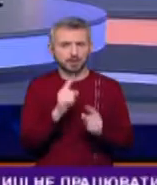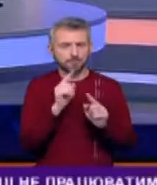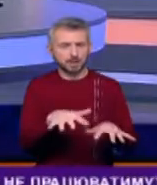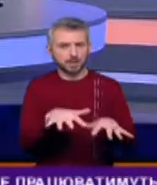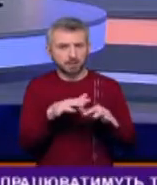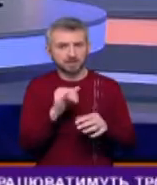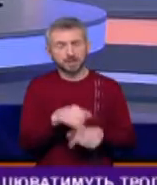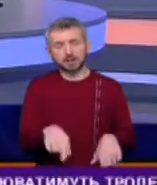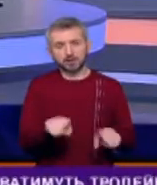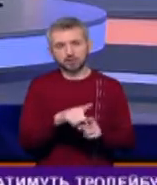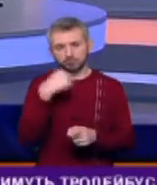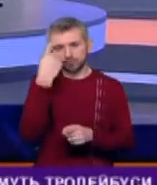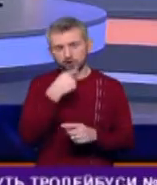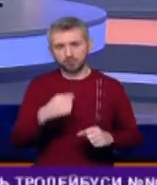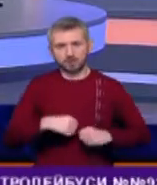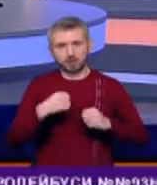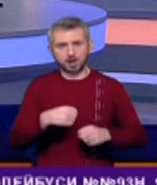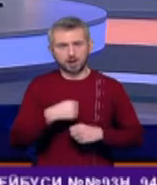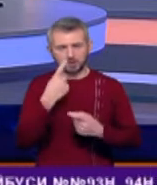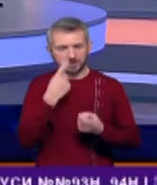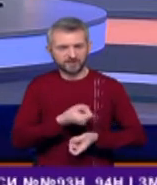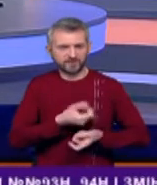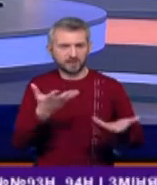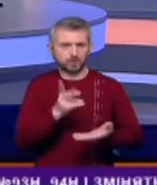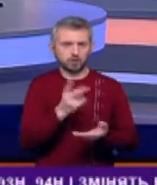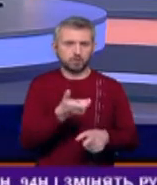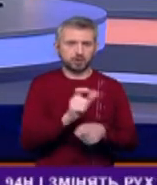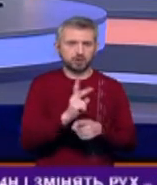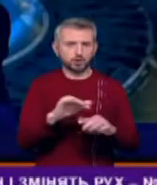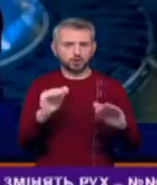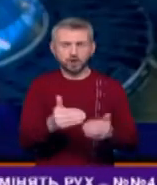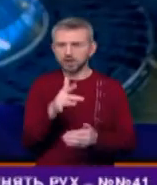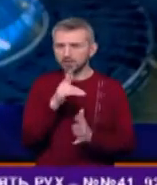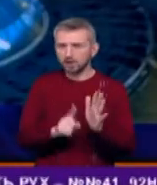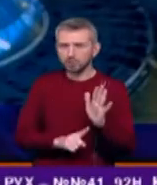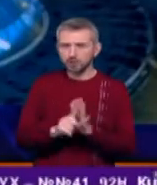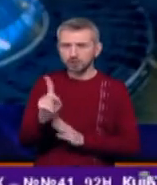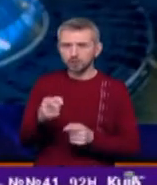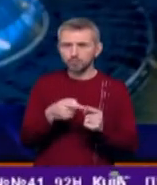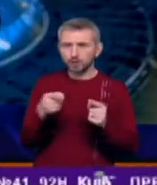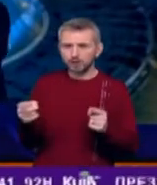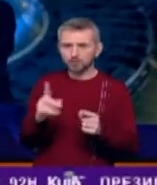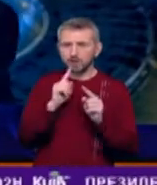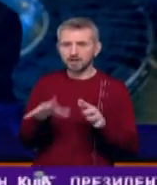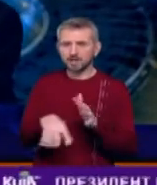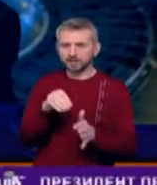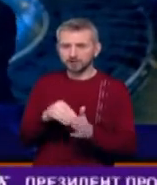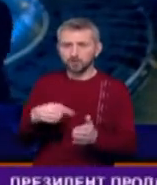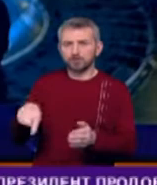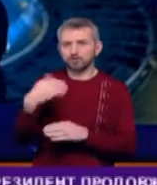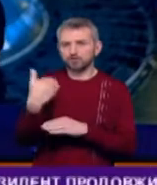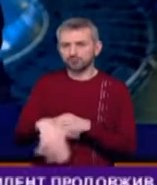парламентські і таким чином намагаються засвітитись то більше, тобто, то менше. На момент початку процесу на парламентських виборах вони вже,